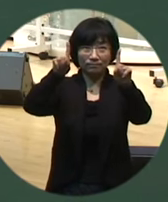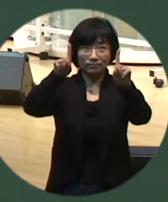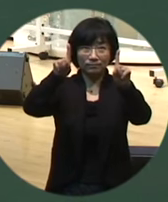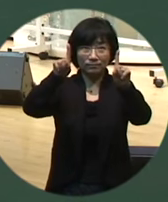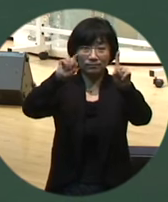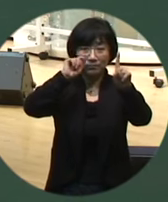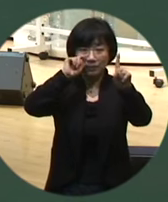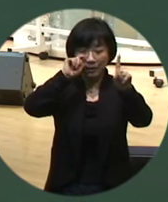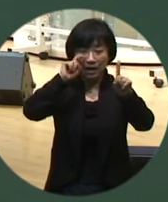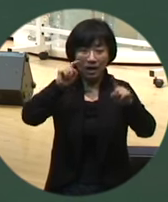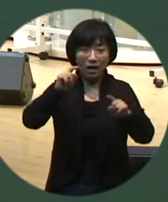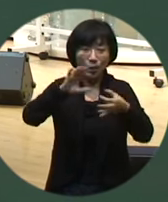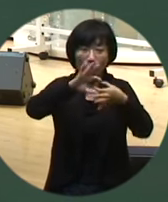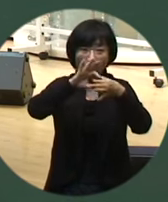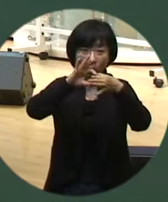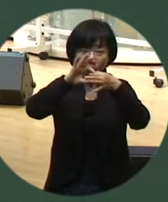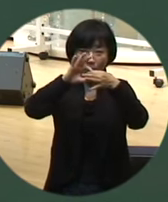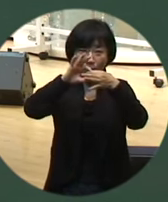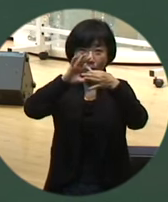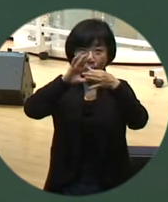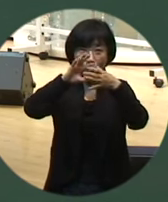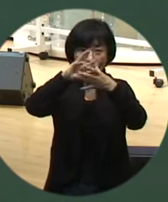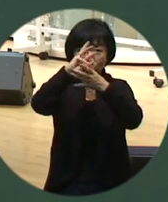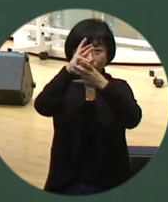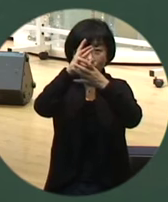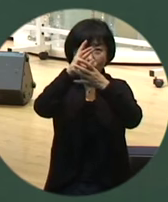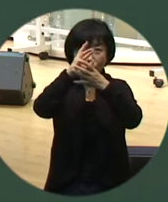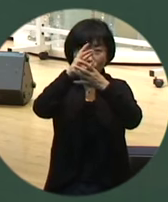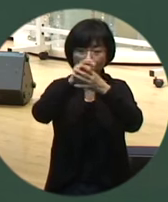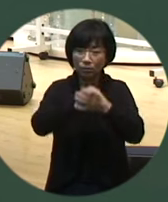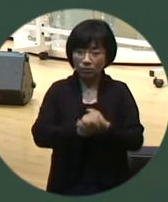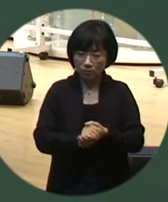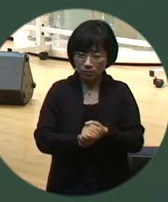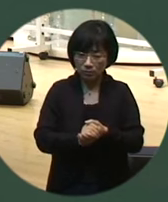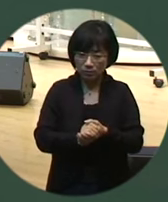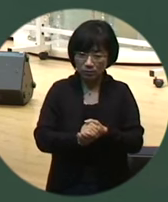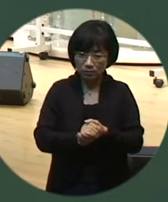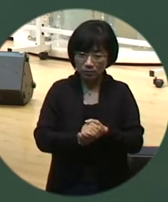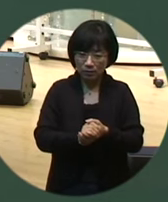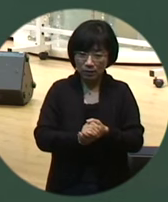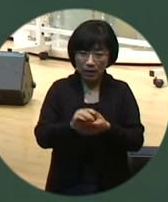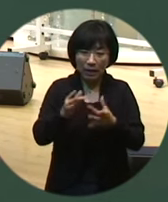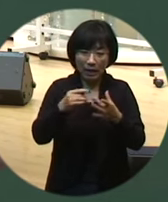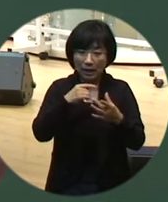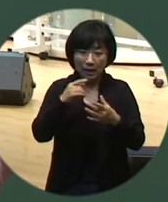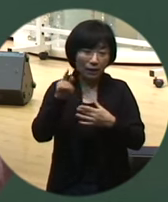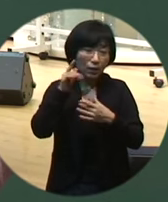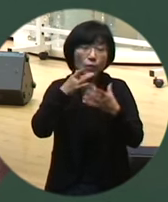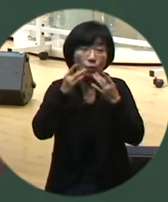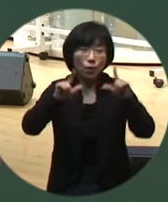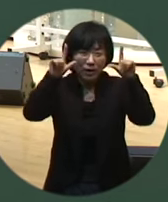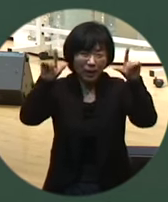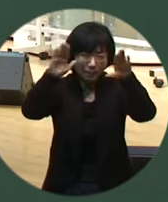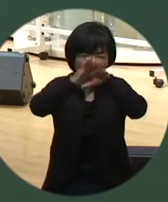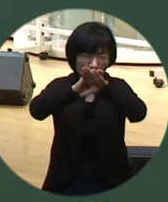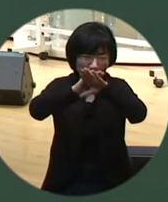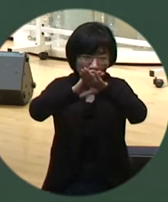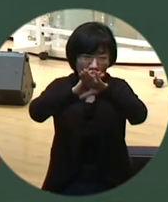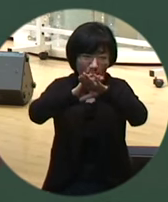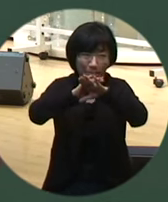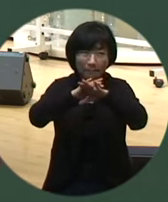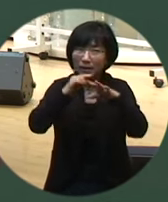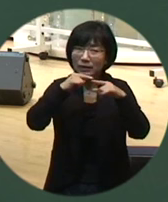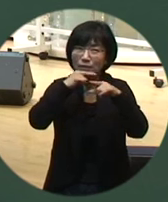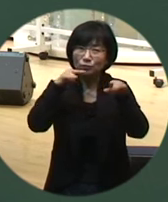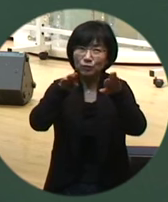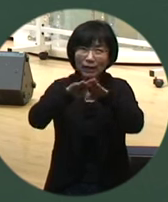이제 따놨고. And so we've already won the entrance to the Olympics. 토요일 그 뒷날 주일이잖아요. And so the next day was Lord's Day. 12시 넘을 사더라고요.